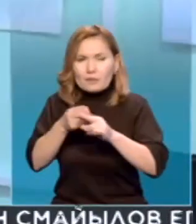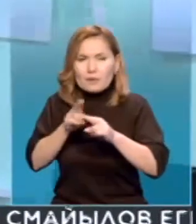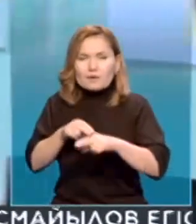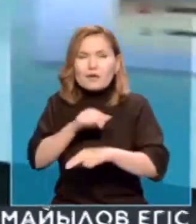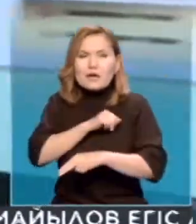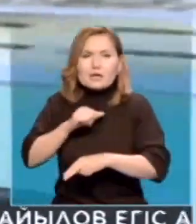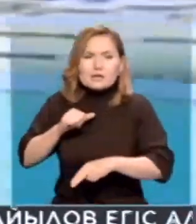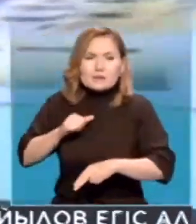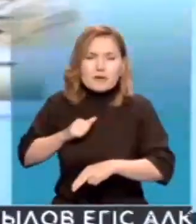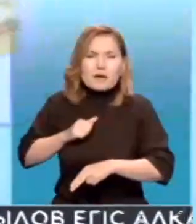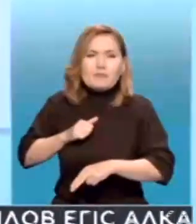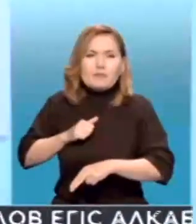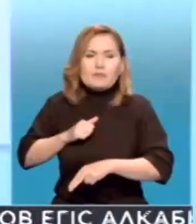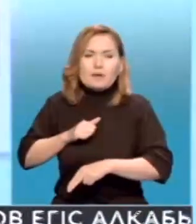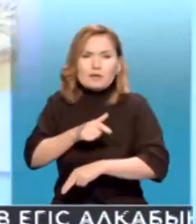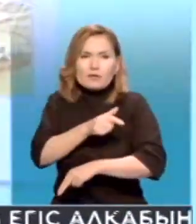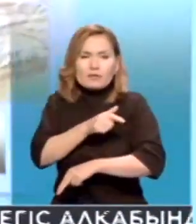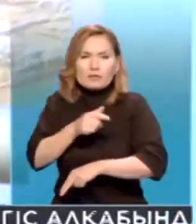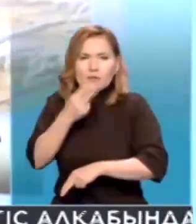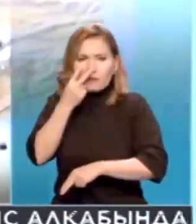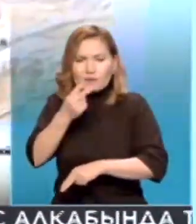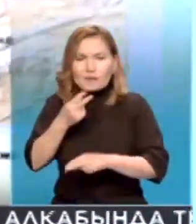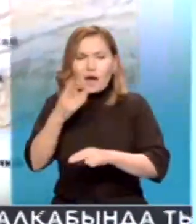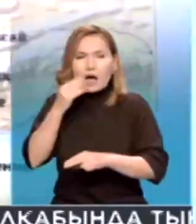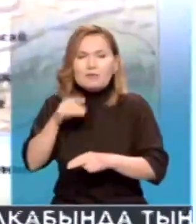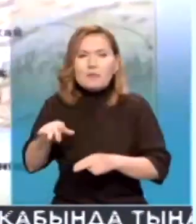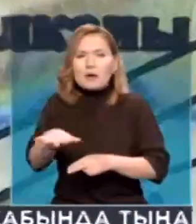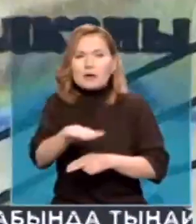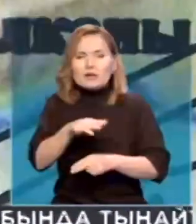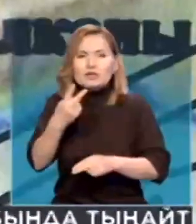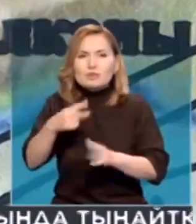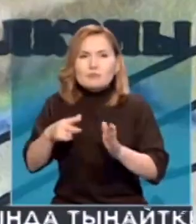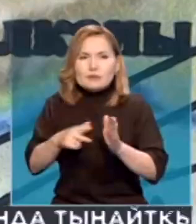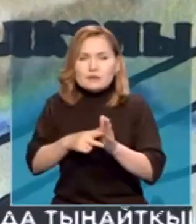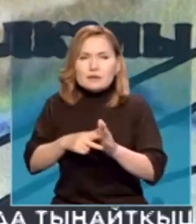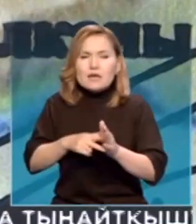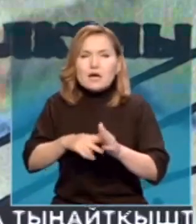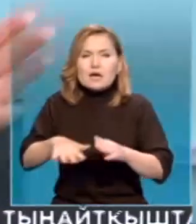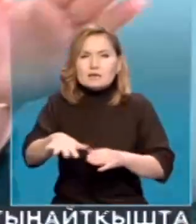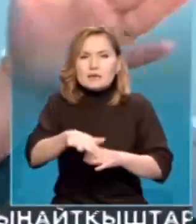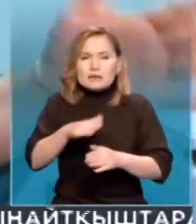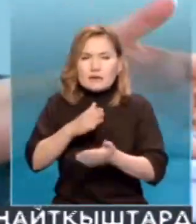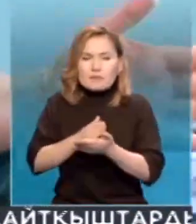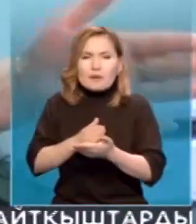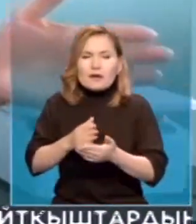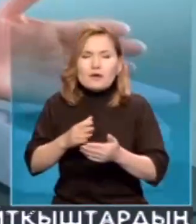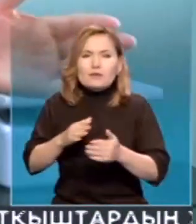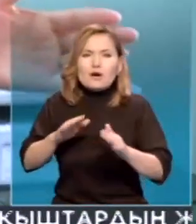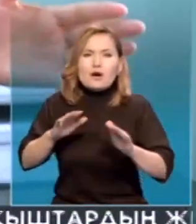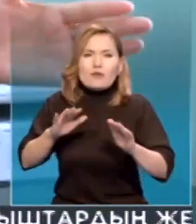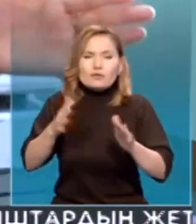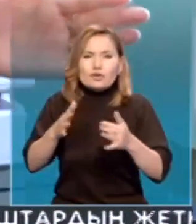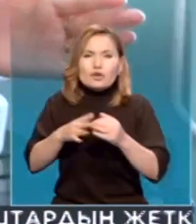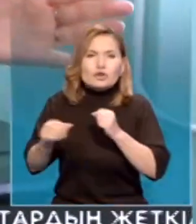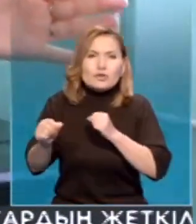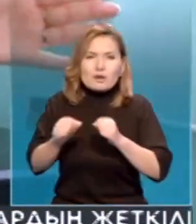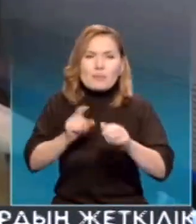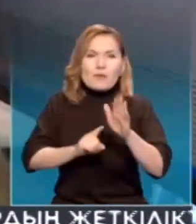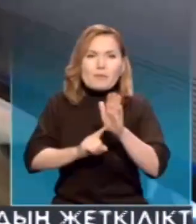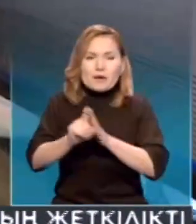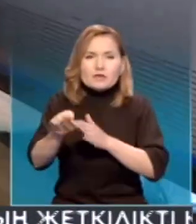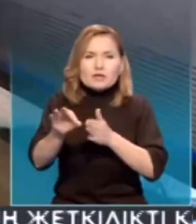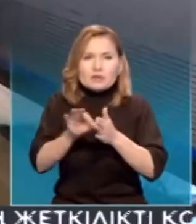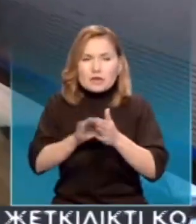көріп отырғандарыңыздай Алматы облысында орналасқан 28 станция бар. Жер сілкінісі болған кезде мына экрандарда жазу